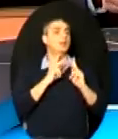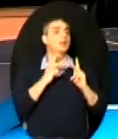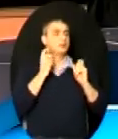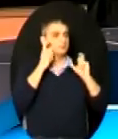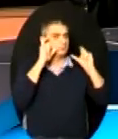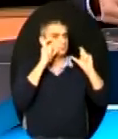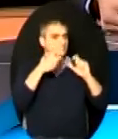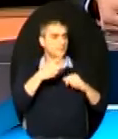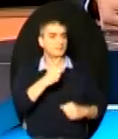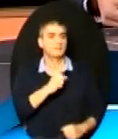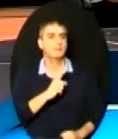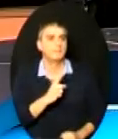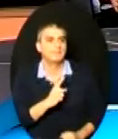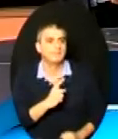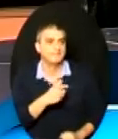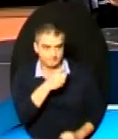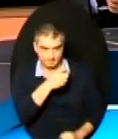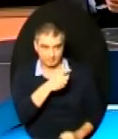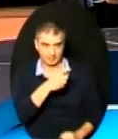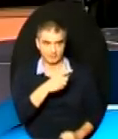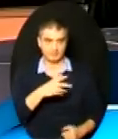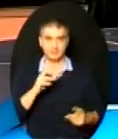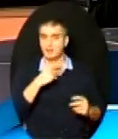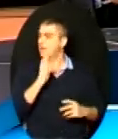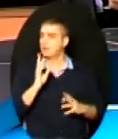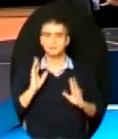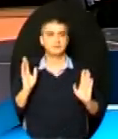אלימי לטרור. מי עומד מאותם אנשים?